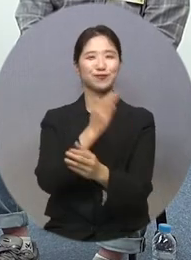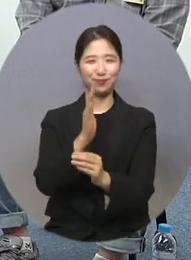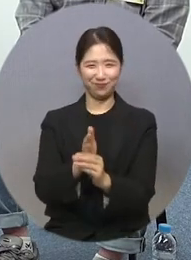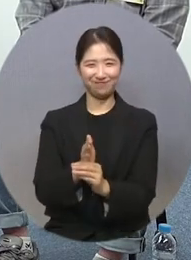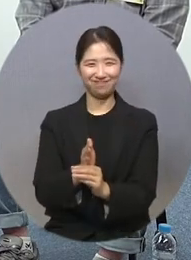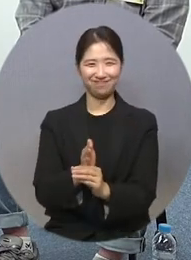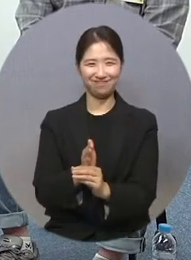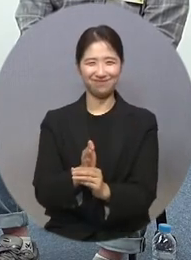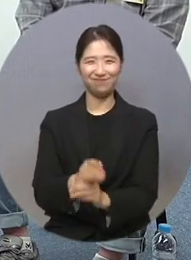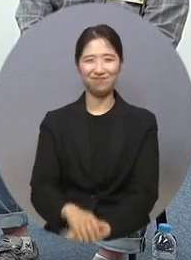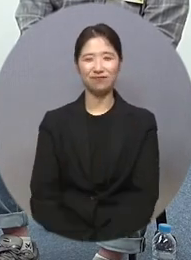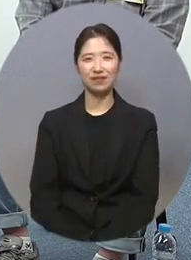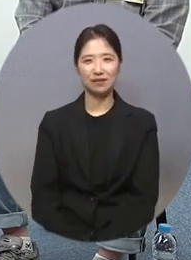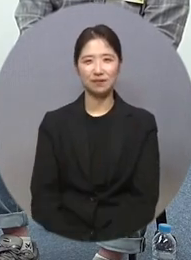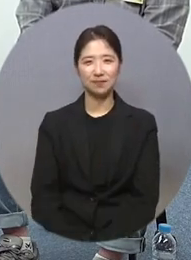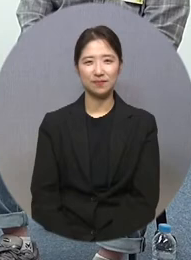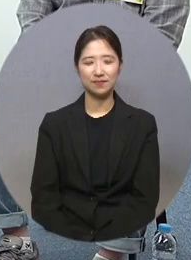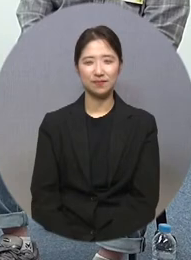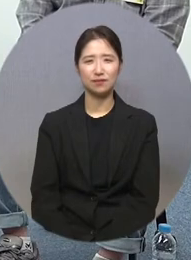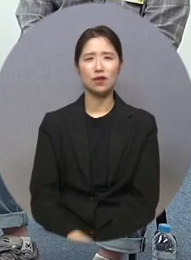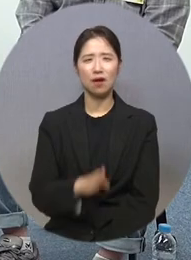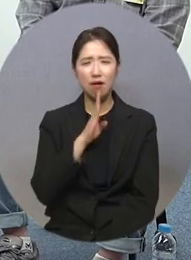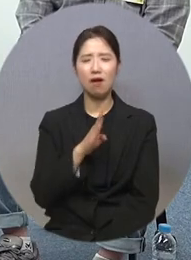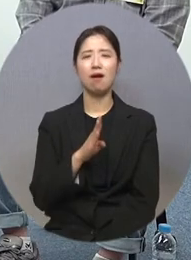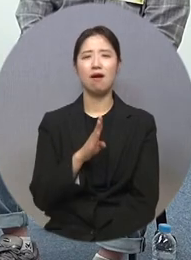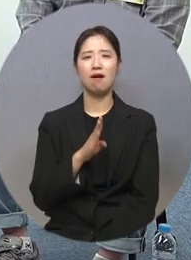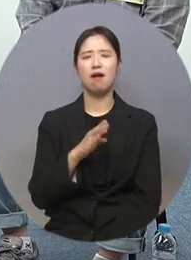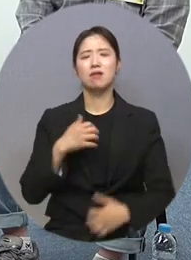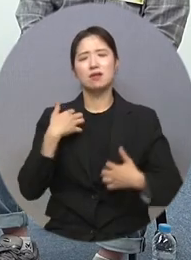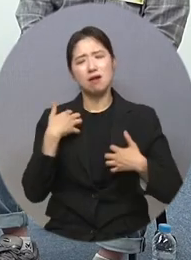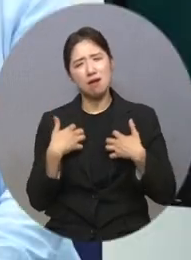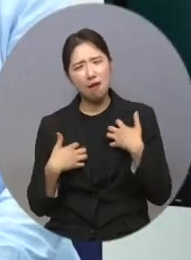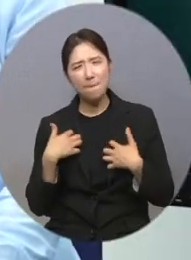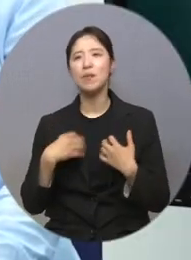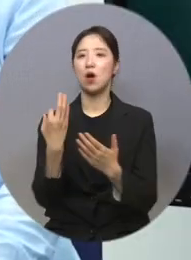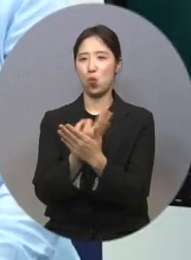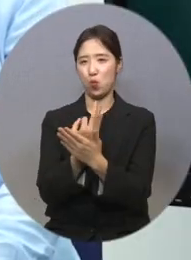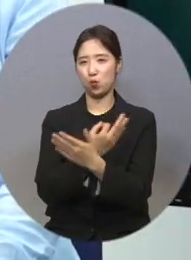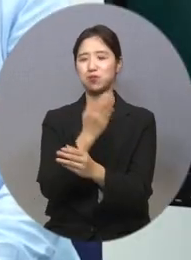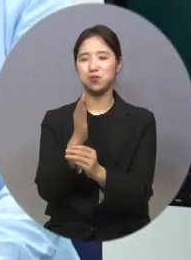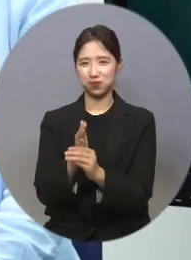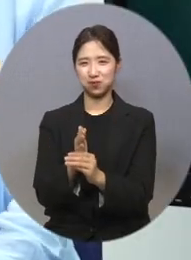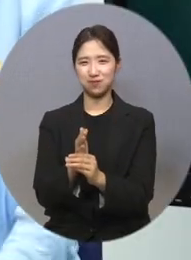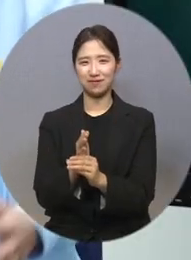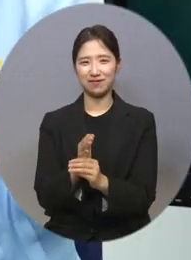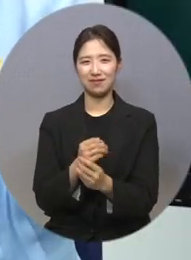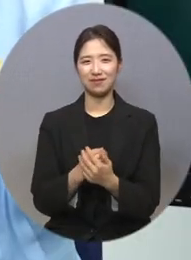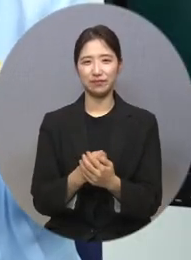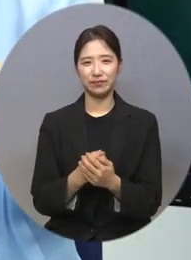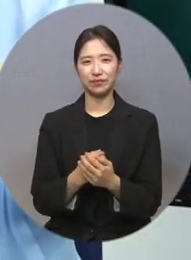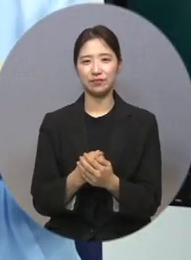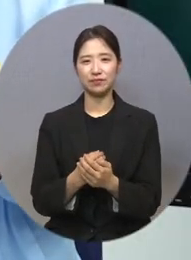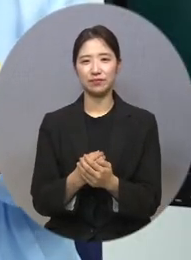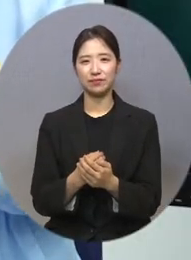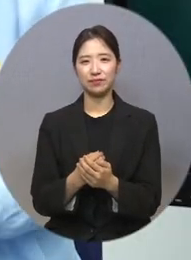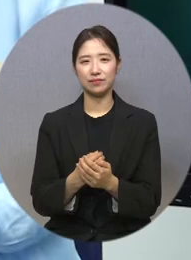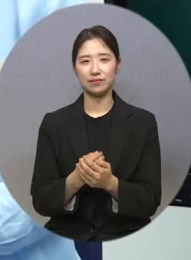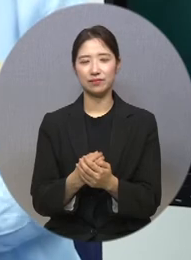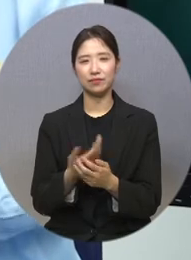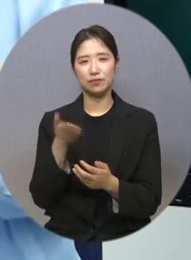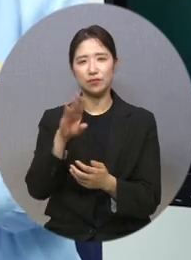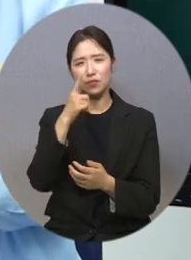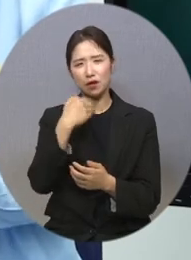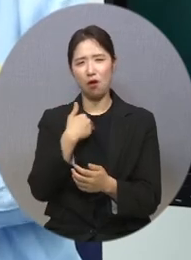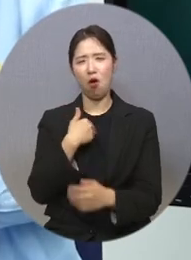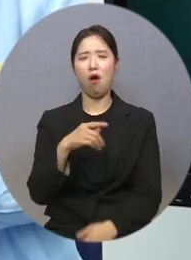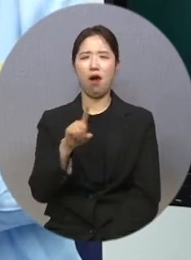있습니다. 네, 더 재미있게 벌고 있어요. 더 그런데 이 저는